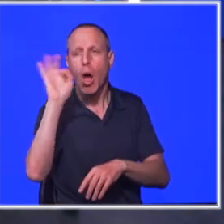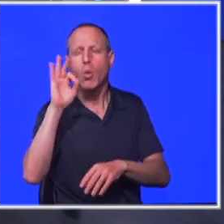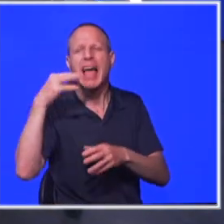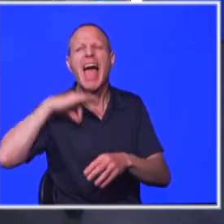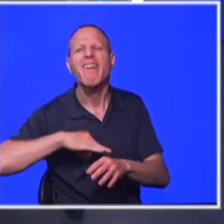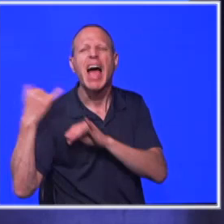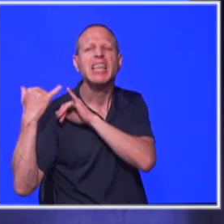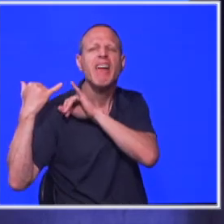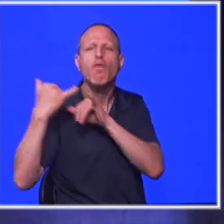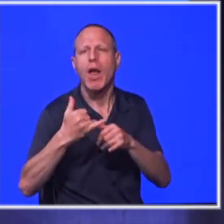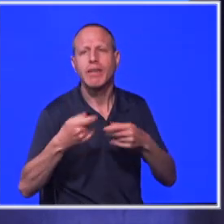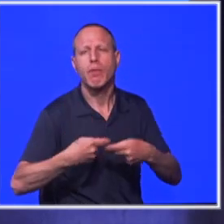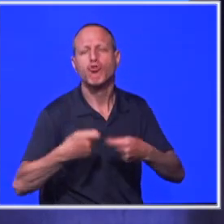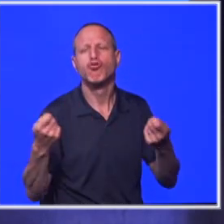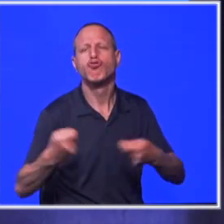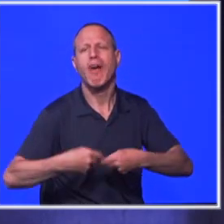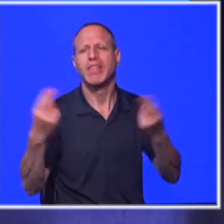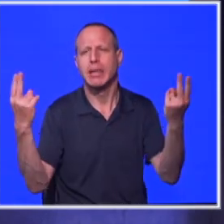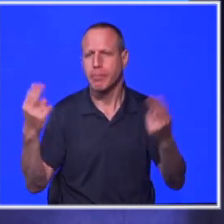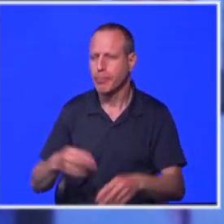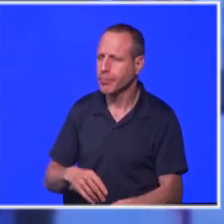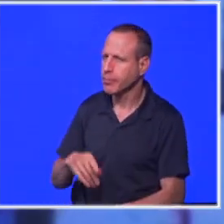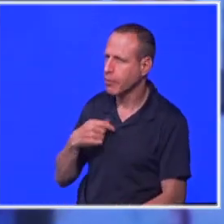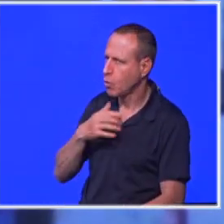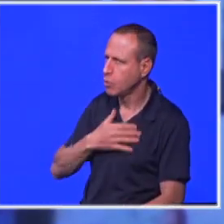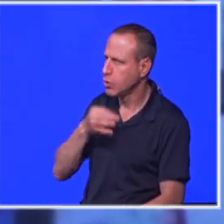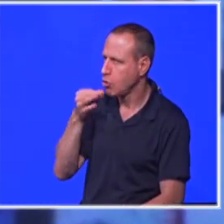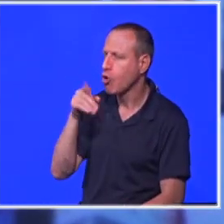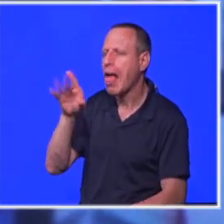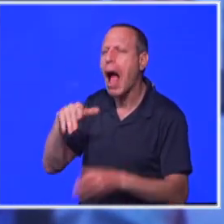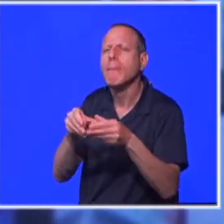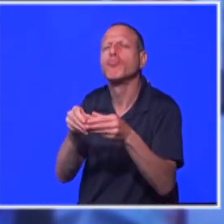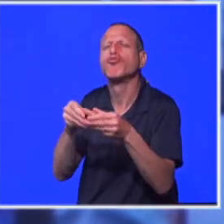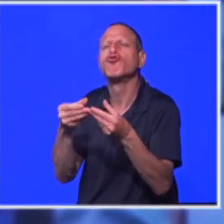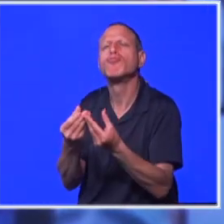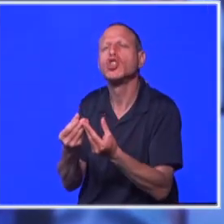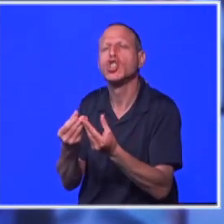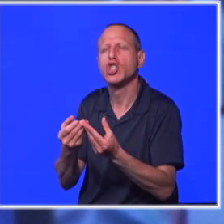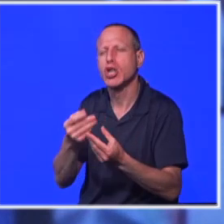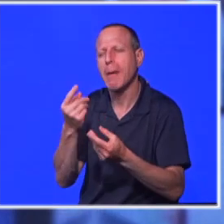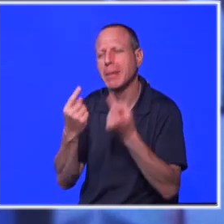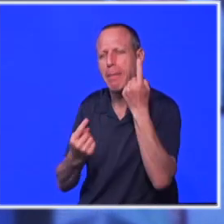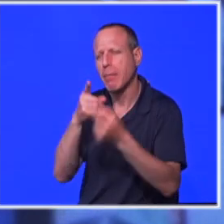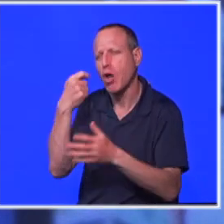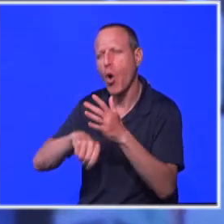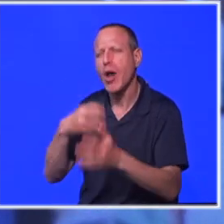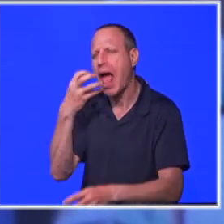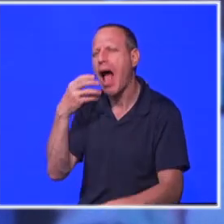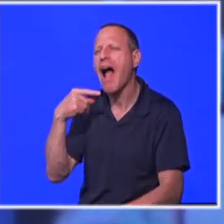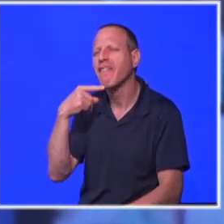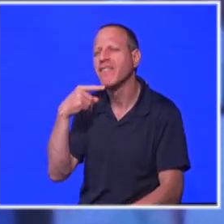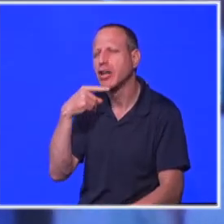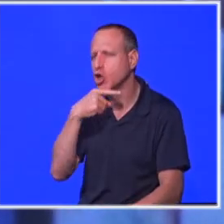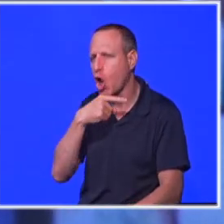ליבואנים ולמשווקים. אבל אתה יודע, אני רוצה לשאול אותך משהו, כי תראה, גם המשמישים, ומדי פעם אתה יודע, אתה הולך לקנות עגבניות, אתה סוחר את